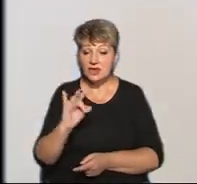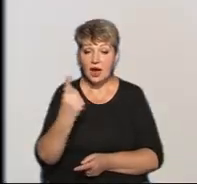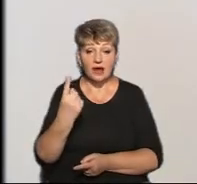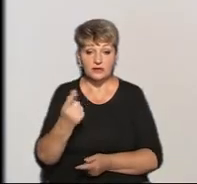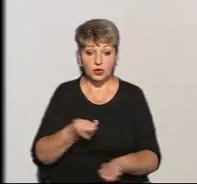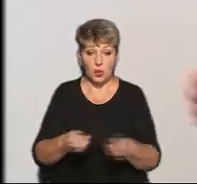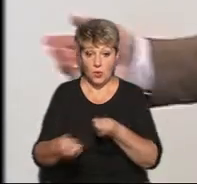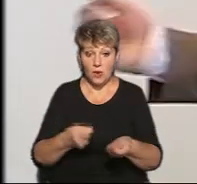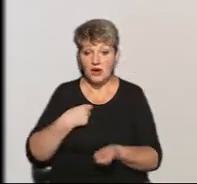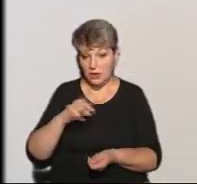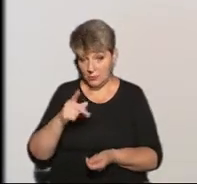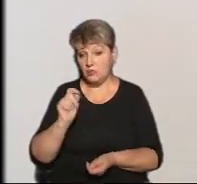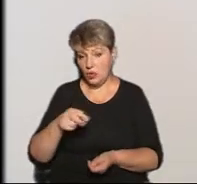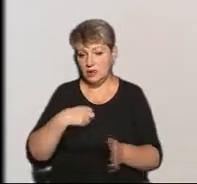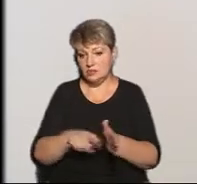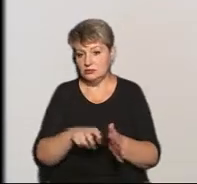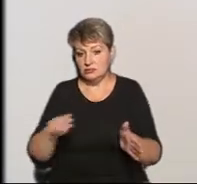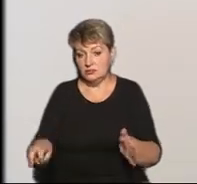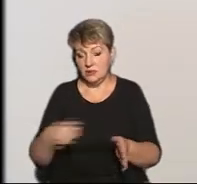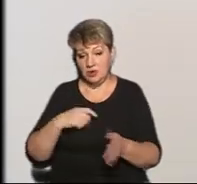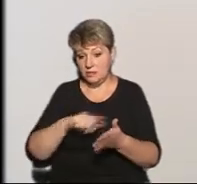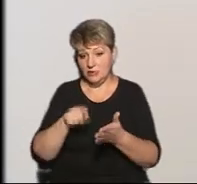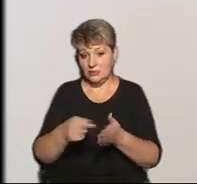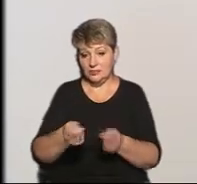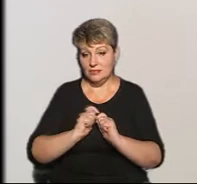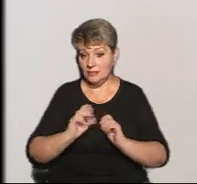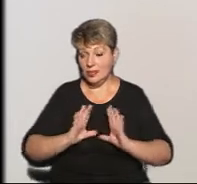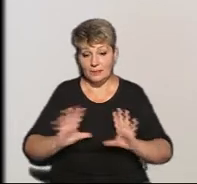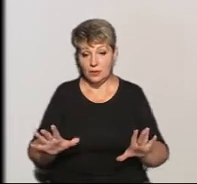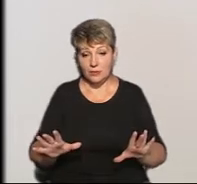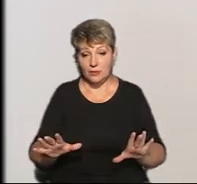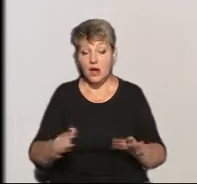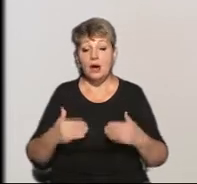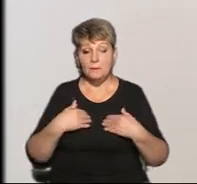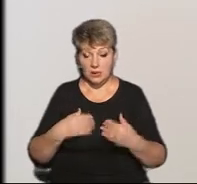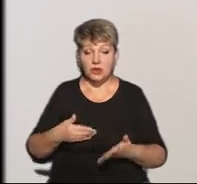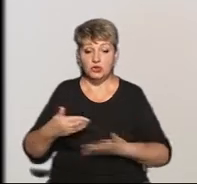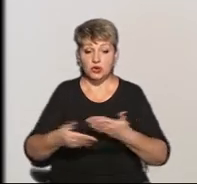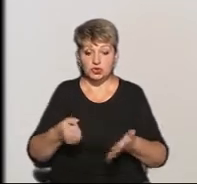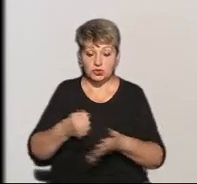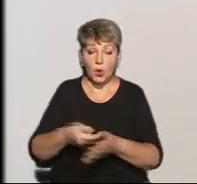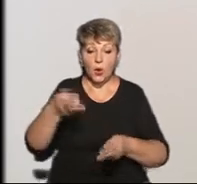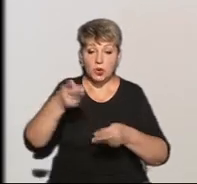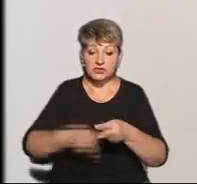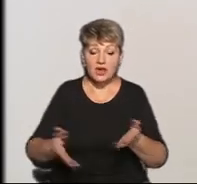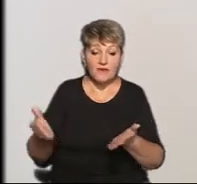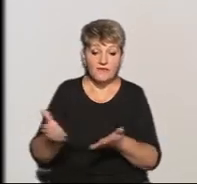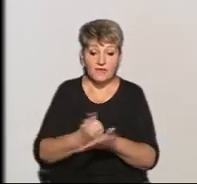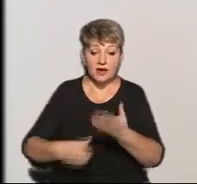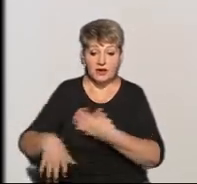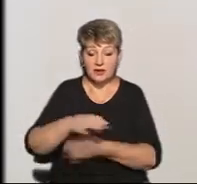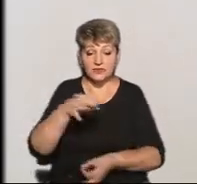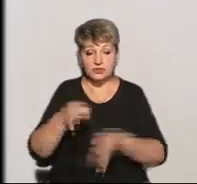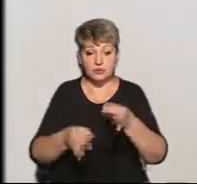я мог відійти в сторону, і ви б зараз мені б не задавали цього питання. І ми дійшли до кінця, ми виграли всі суди,